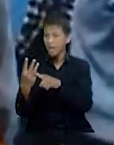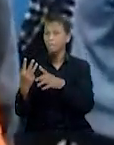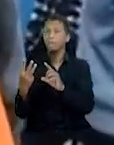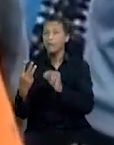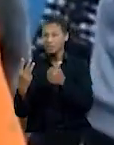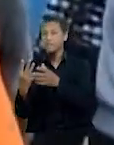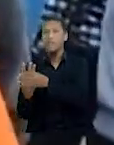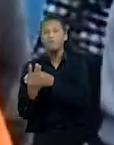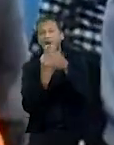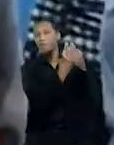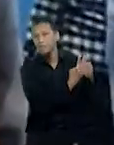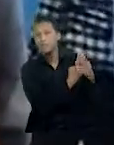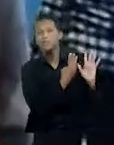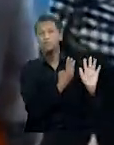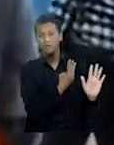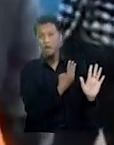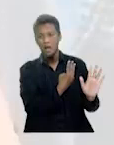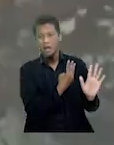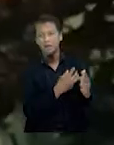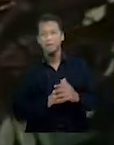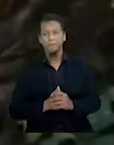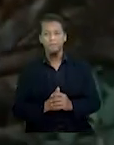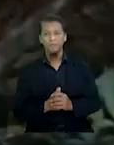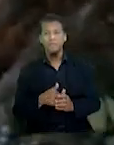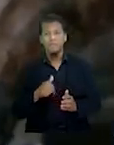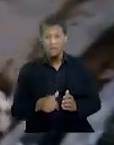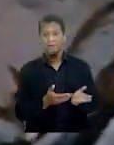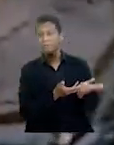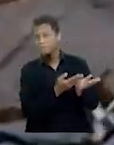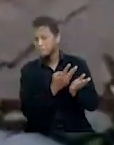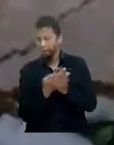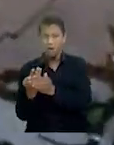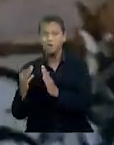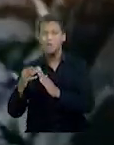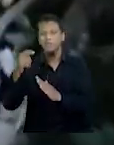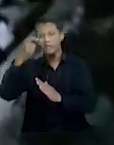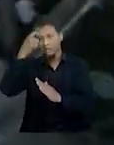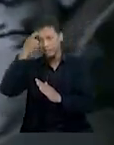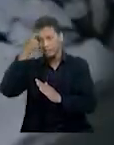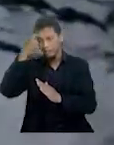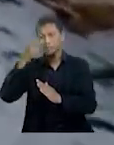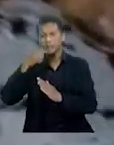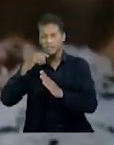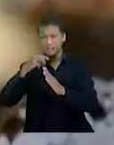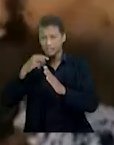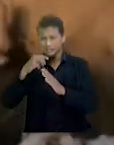sedang dievakuasi ke klinik terdekat. Pencarian terhadap 1 korban yang tertimbun sejak pagi tadi kembali